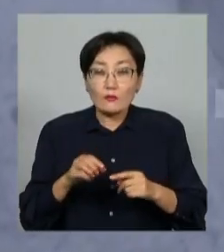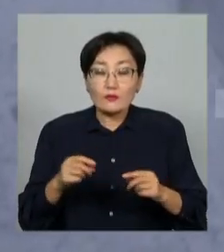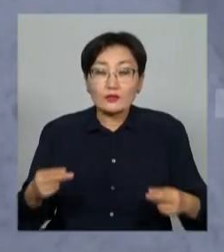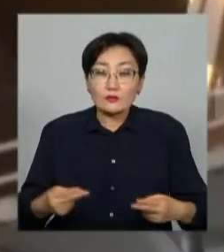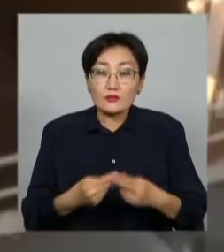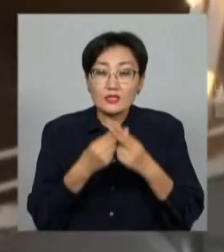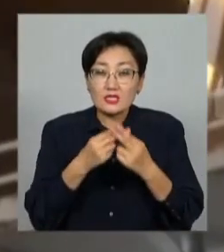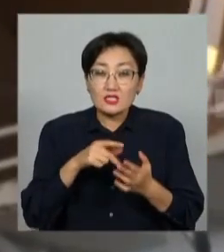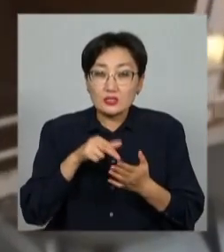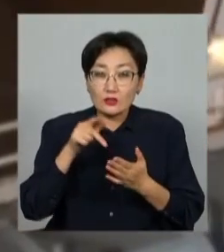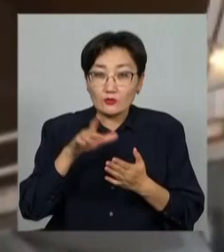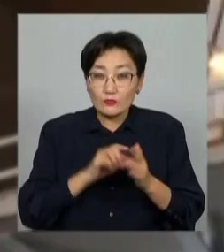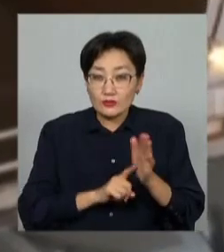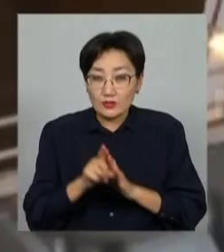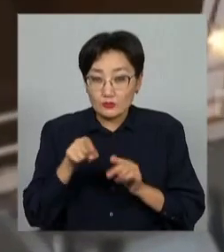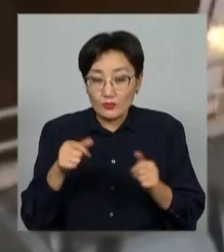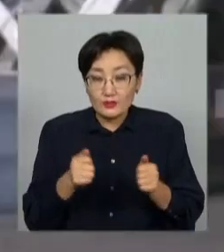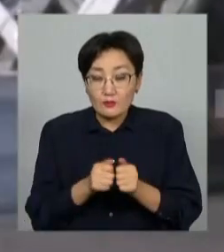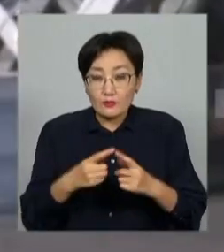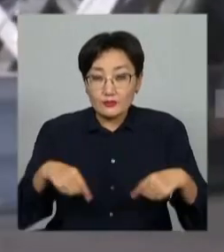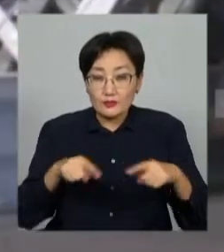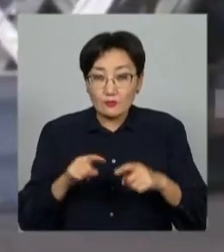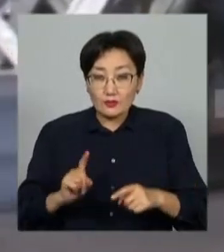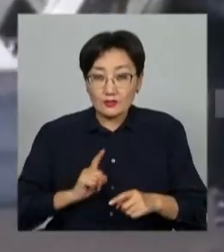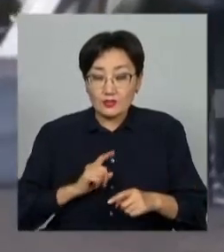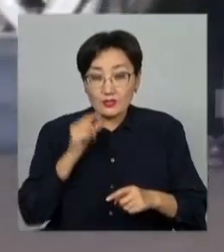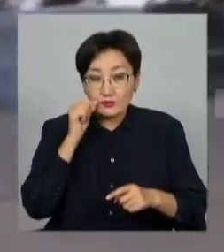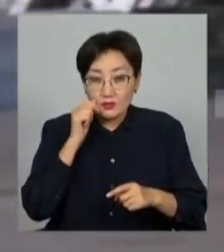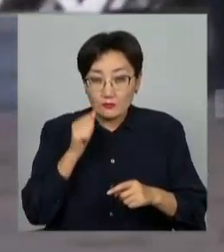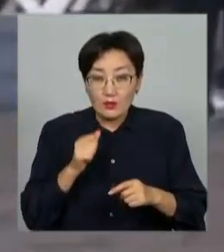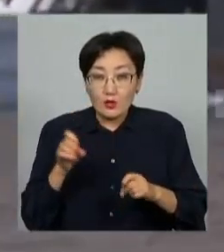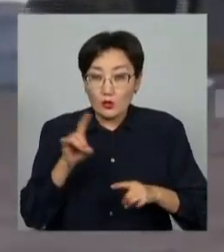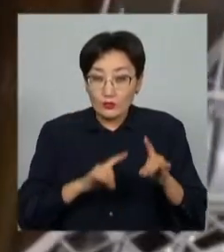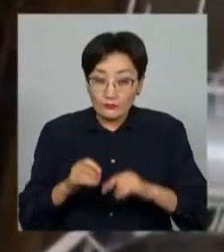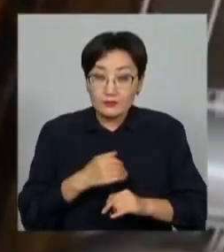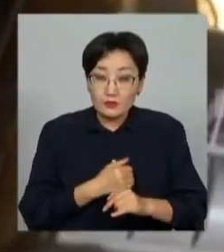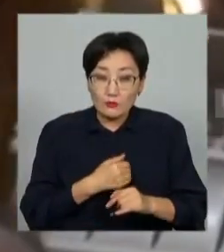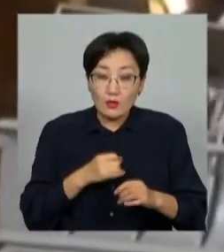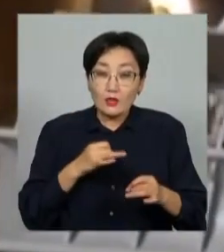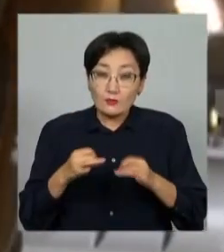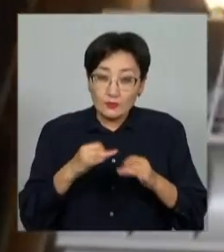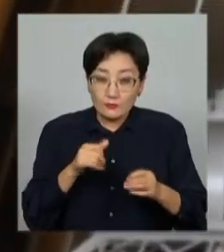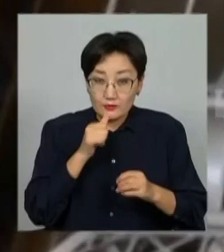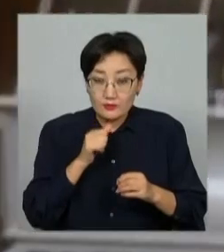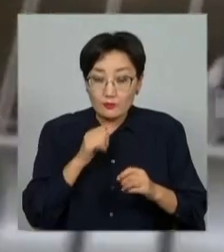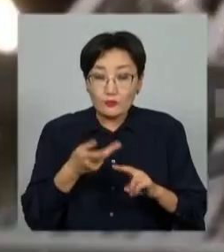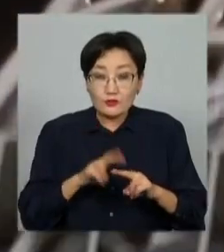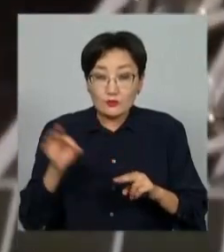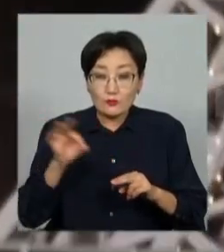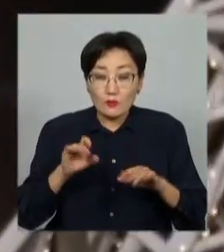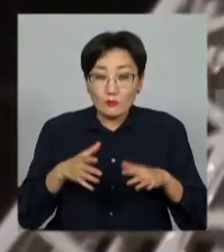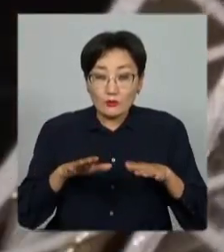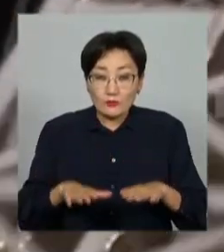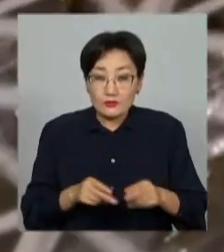конструкцияға шығып алған. Әу баста сол маңдағы мекеменің күзетшісі ер адамды райынан қайтармақ болып әңгімеге тартыпты. Осы сәтте оқиға